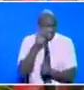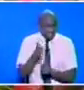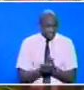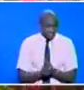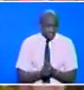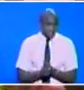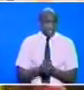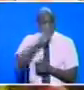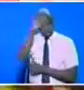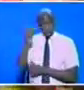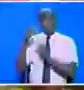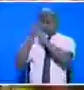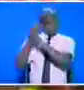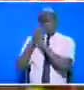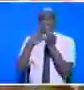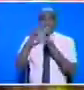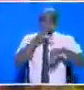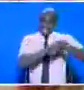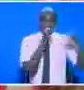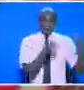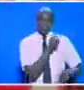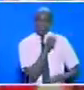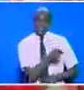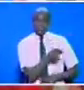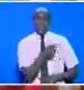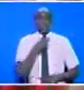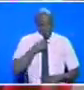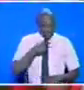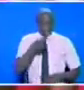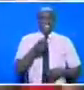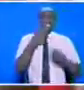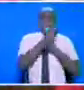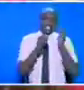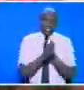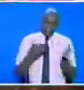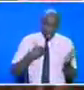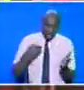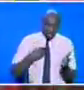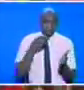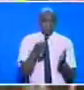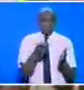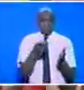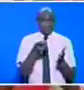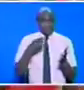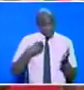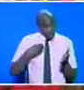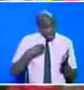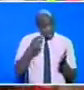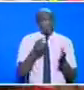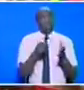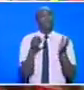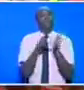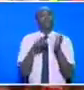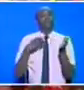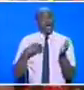Chama cha Jubilee kimesema kuwa muungano wa NASA unataka kuifanyia nchi hii kuunda kura ya ghali ya maamuzi ili kushughulikia mkataba